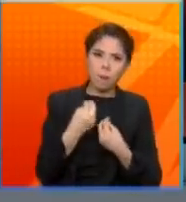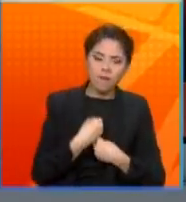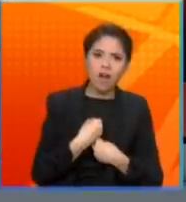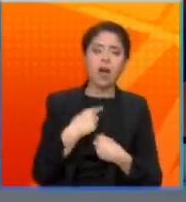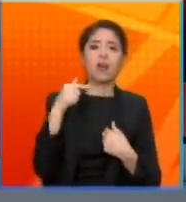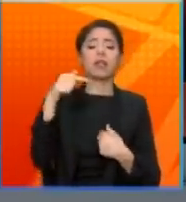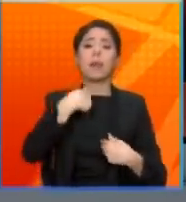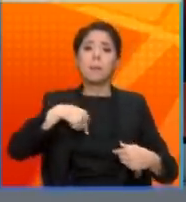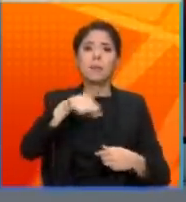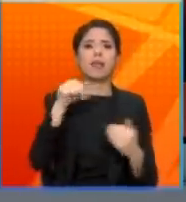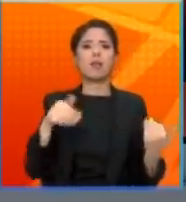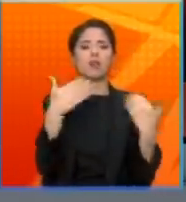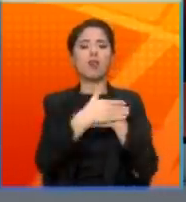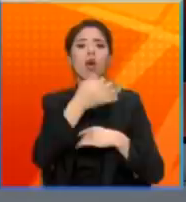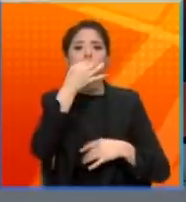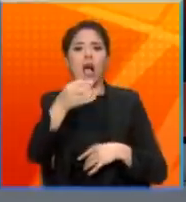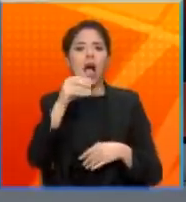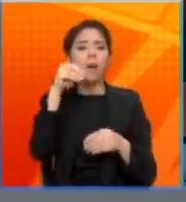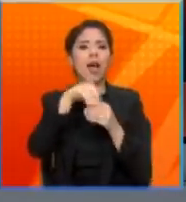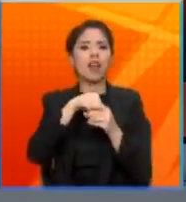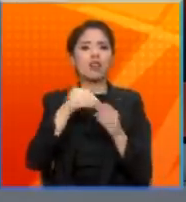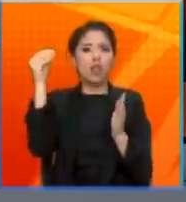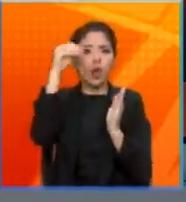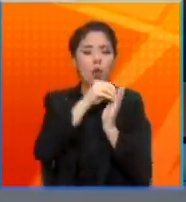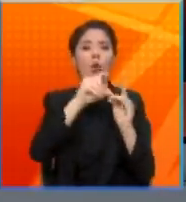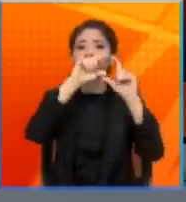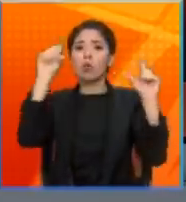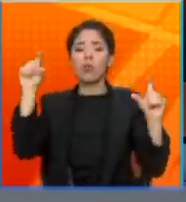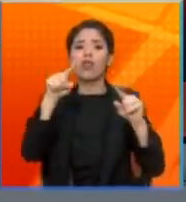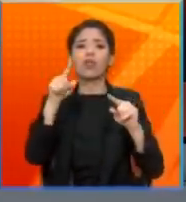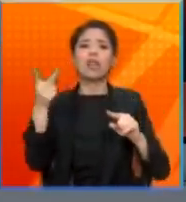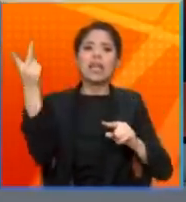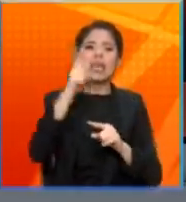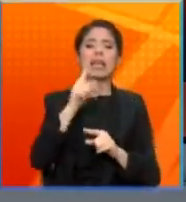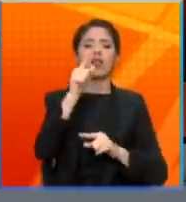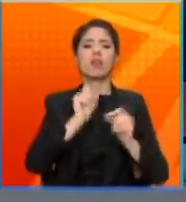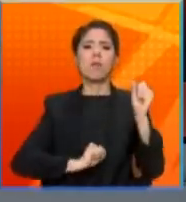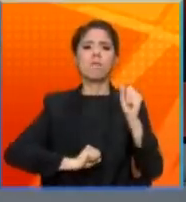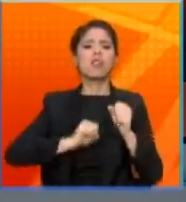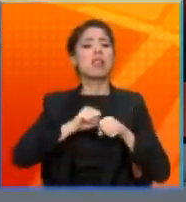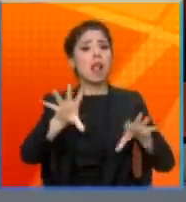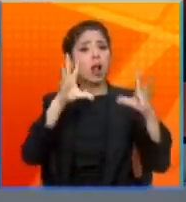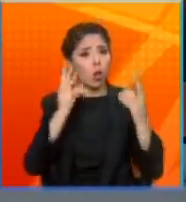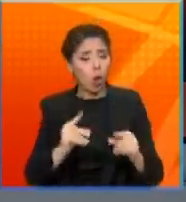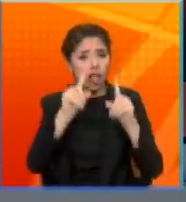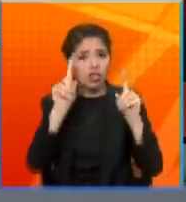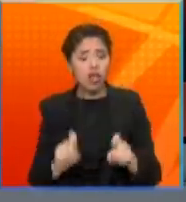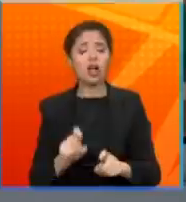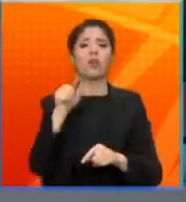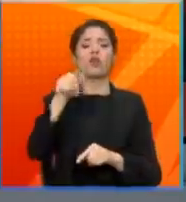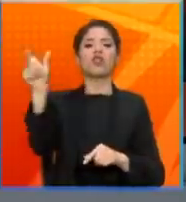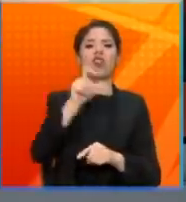Hatta bizim de bu akşam haber akışımıza aldığımız başlıklardan birine İkinci bir salgının beklenip beklenmediğine de